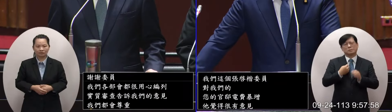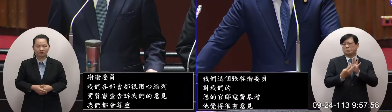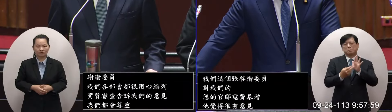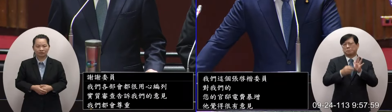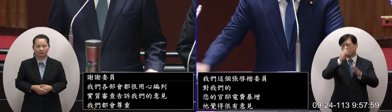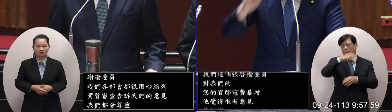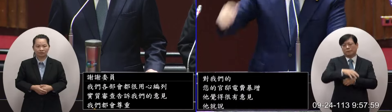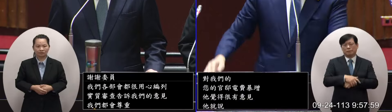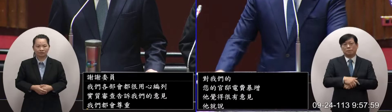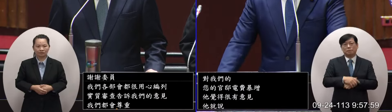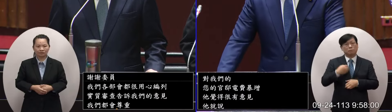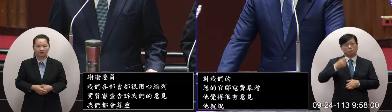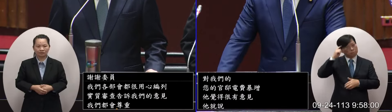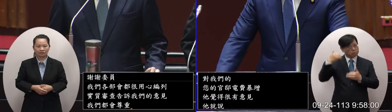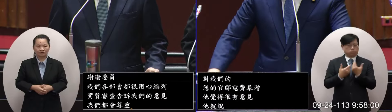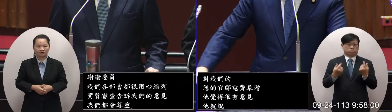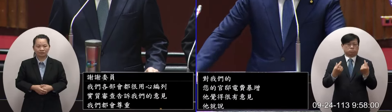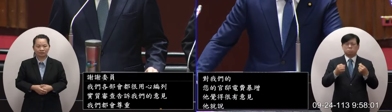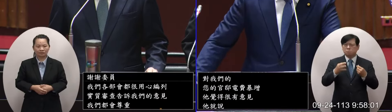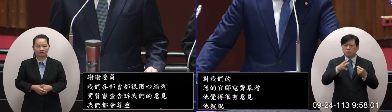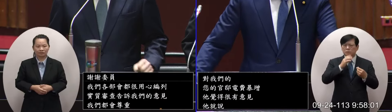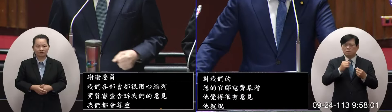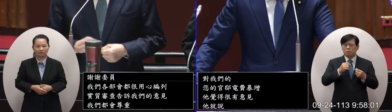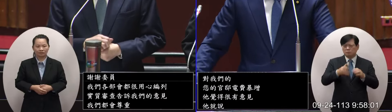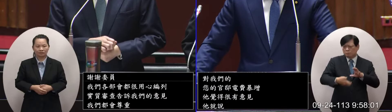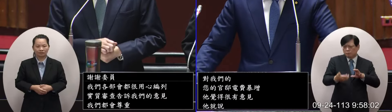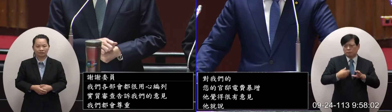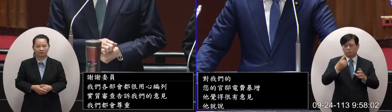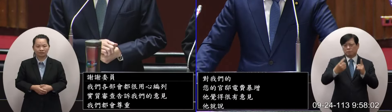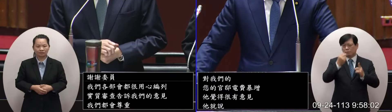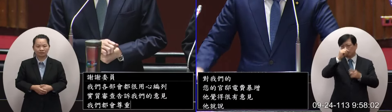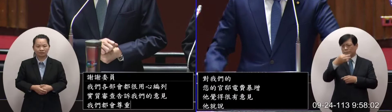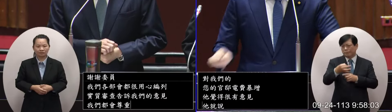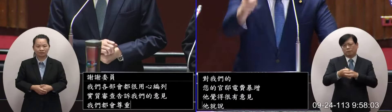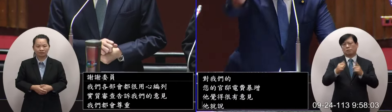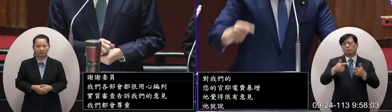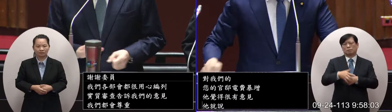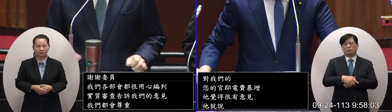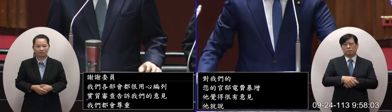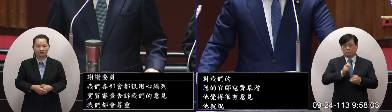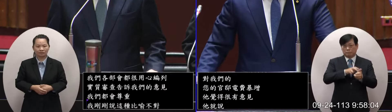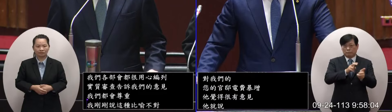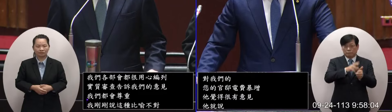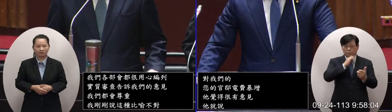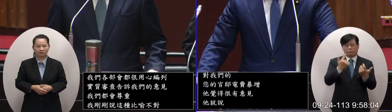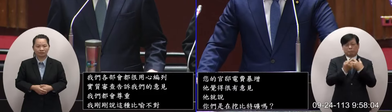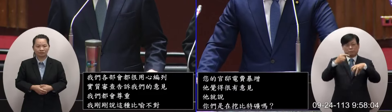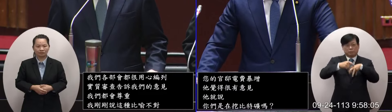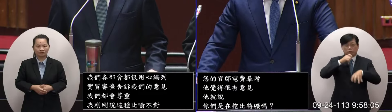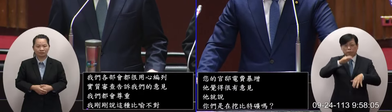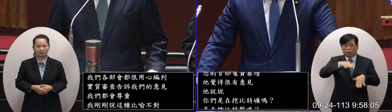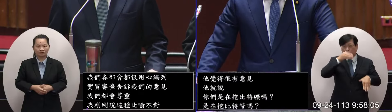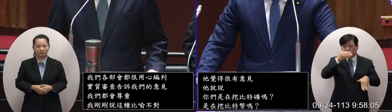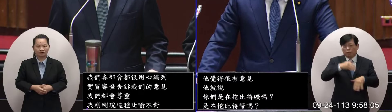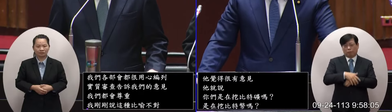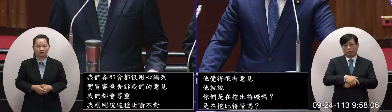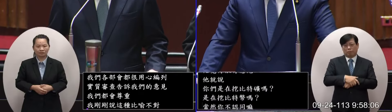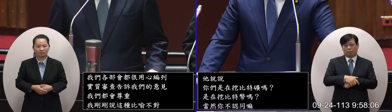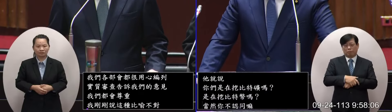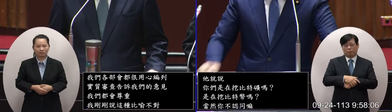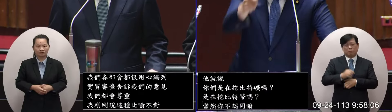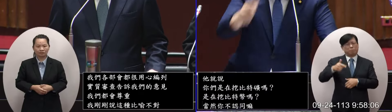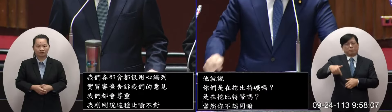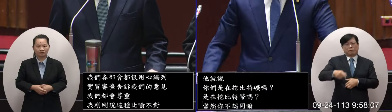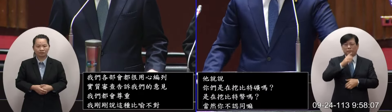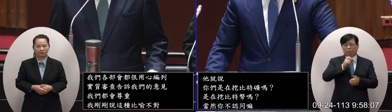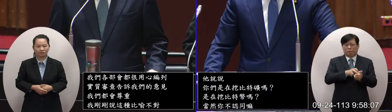这样说法不好，我也不认同。怎么会是挖比特币呢？是在养北极熊啊？什么挖比特